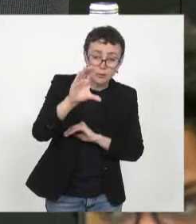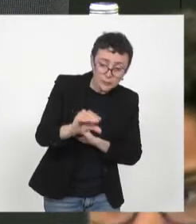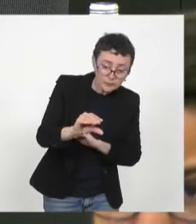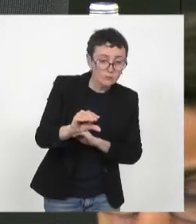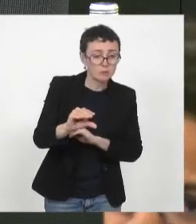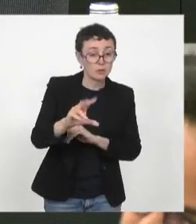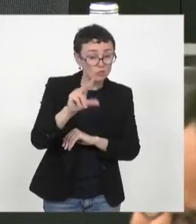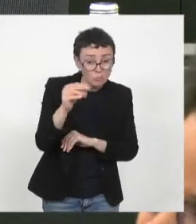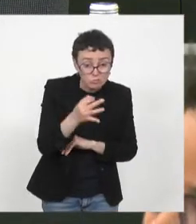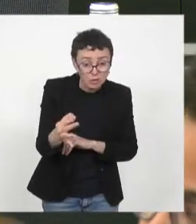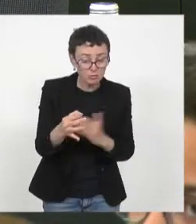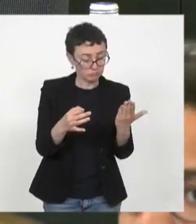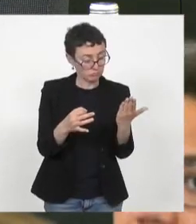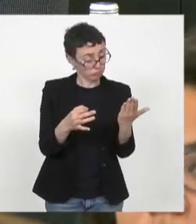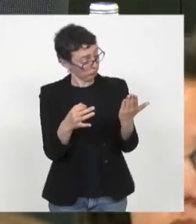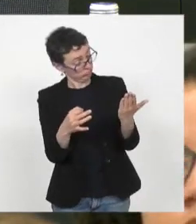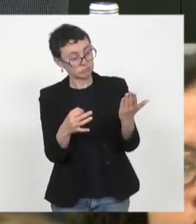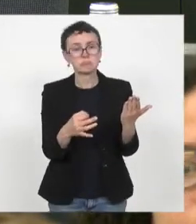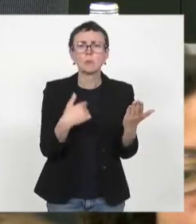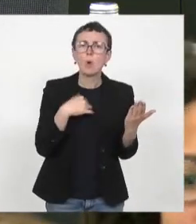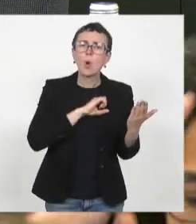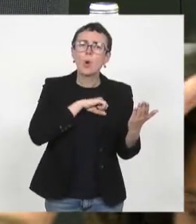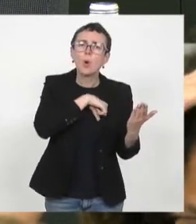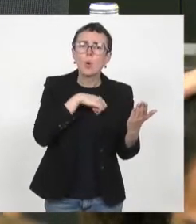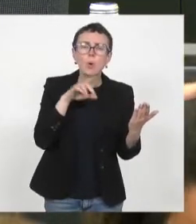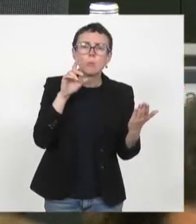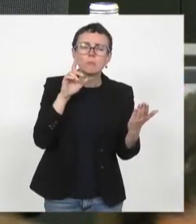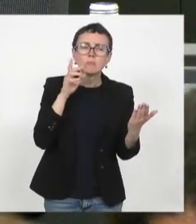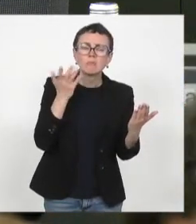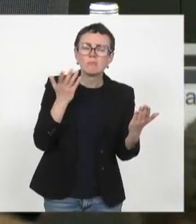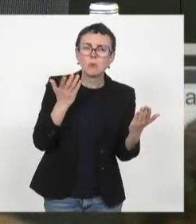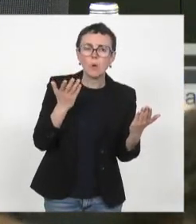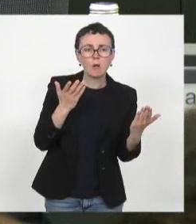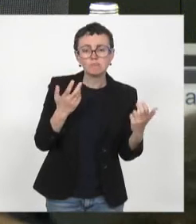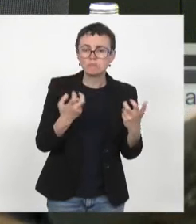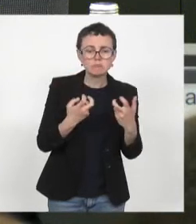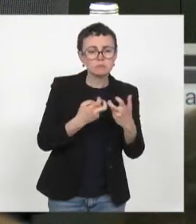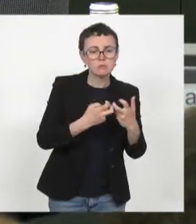de l'indemnité ne soit pas proportionnée au nombre d'absences non excusées, avec différents seuils, par